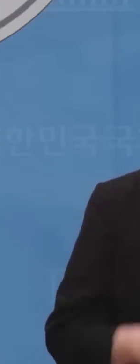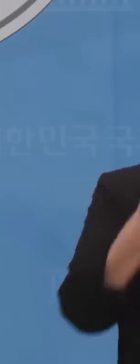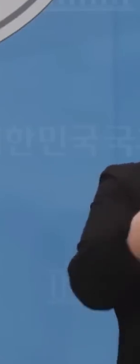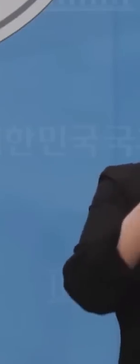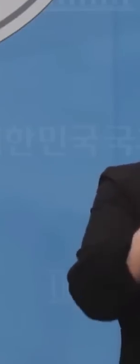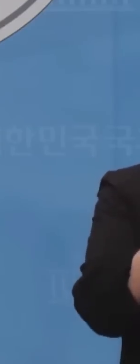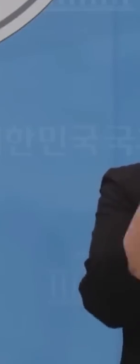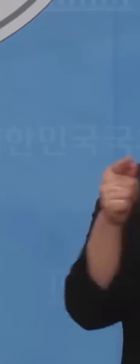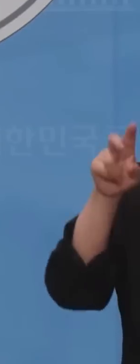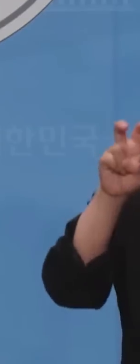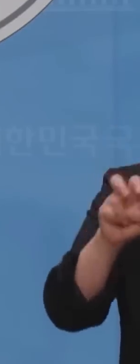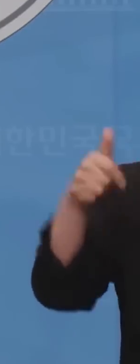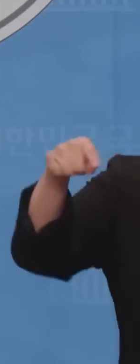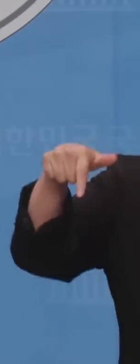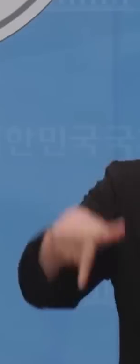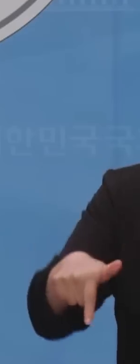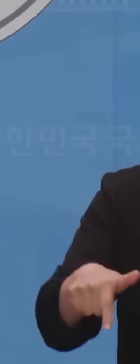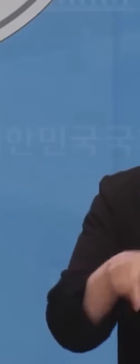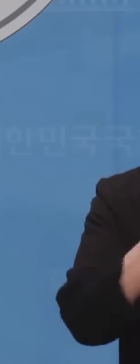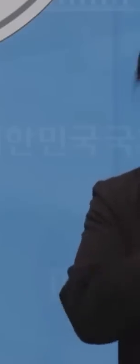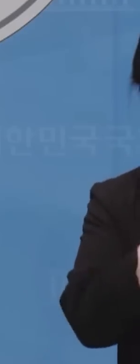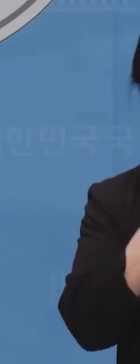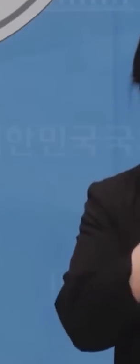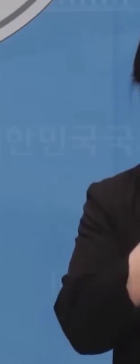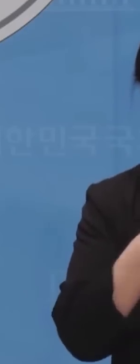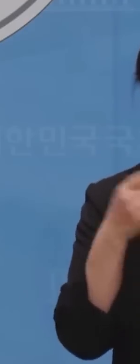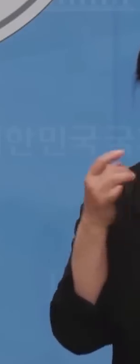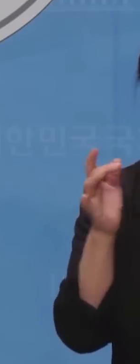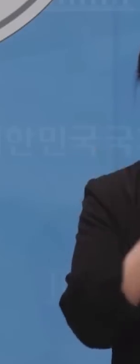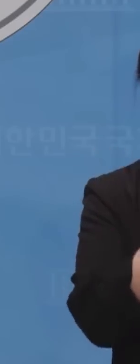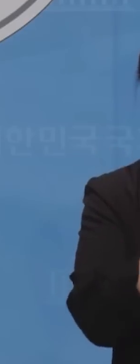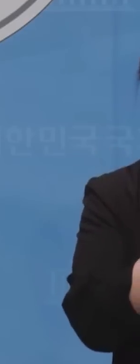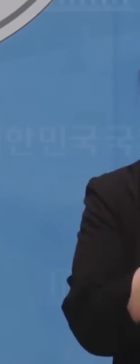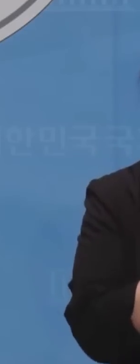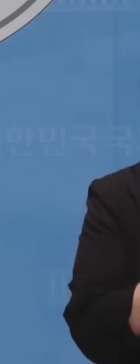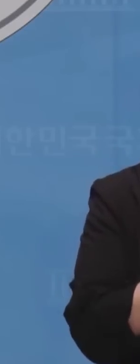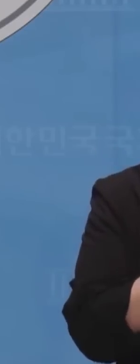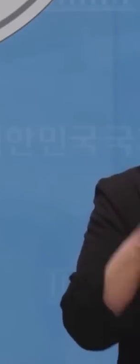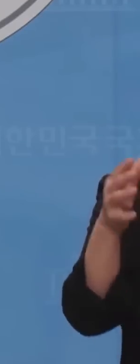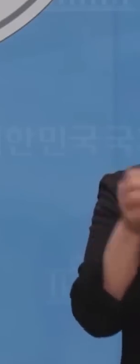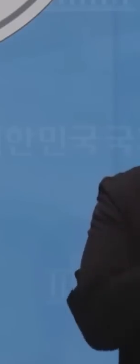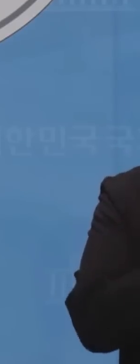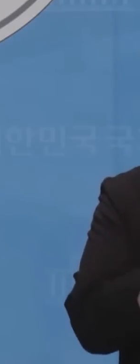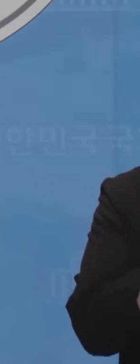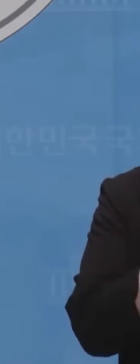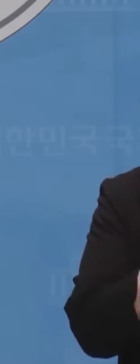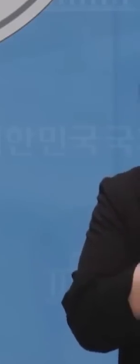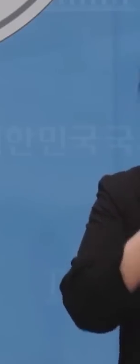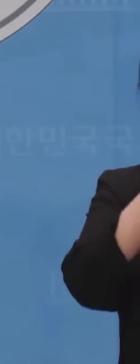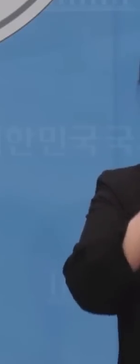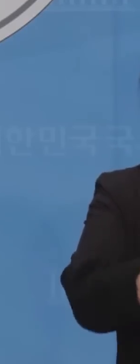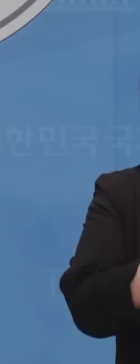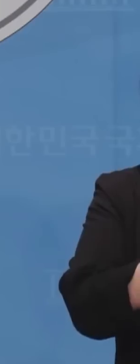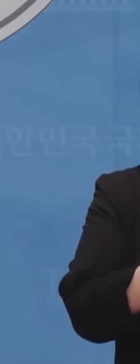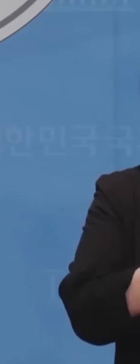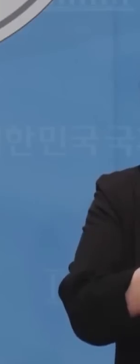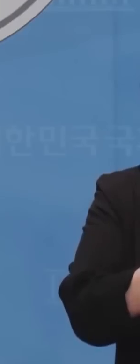김남국 의원 가상화폐 소유 관련 법이 비윤리의 핑계로 쓰일 수